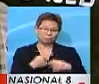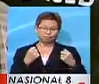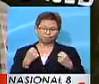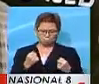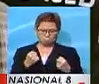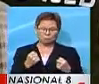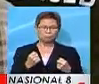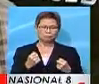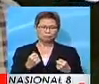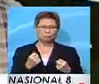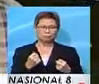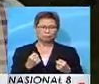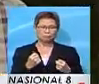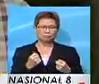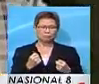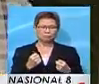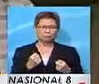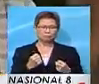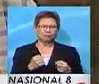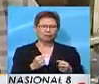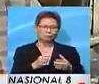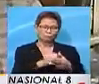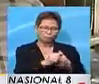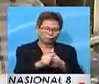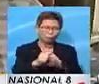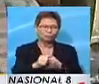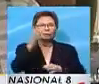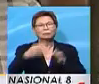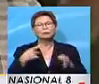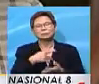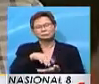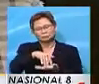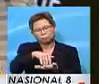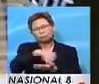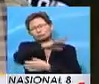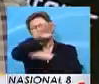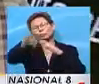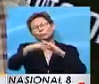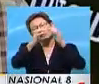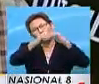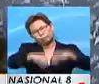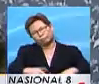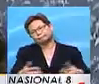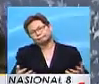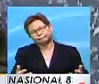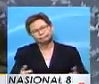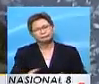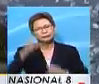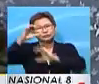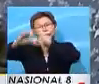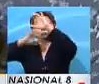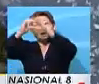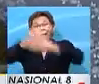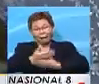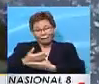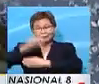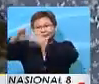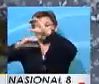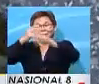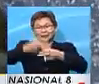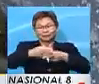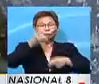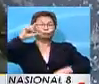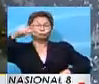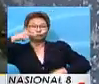steadyu krol dia orang kalau kita lembik semua jadiadi ya cita-cita anaknya untuk bergelar